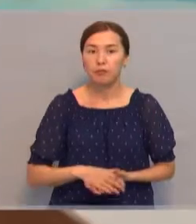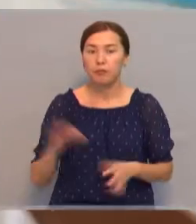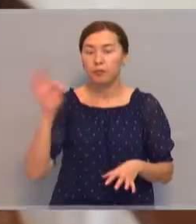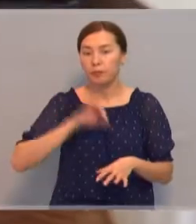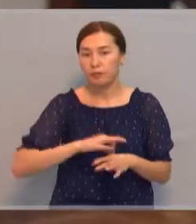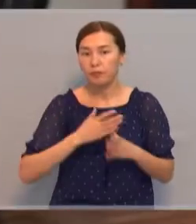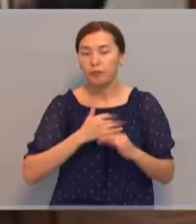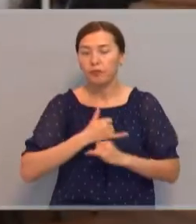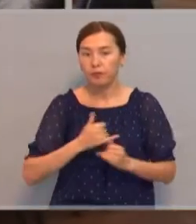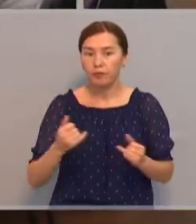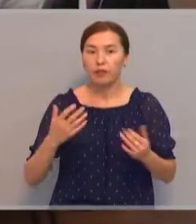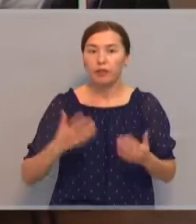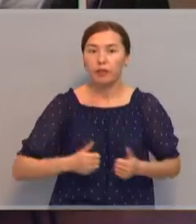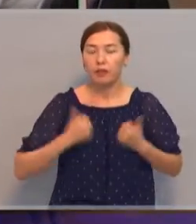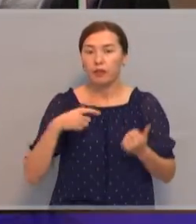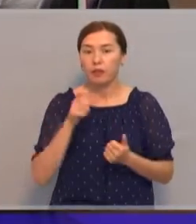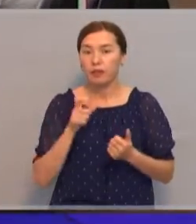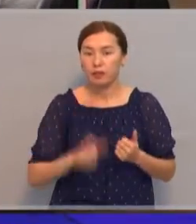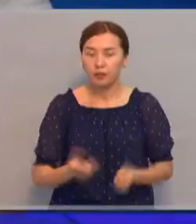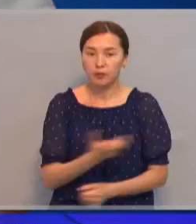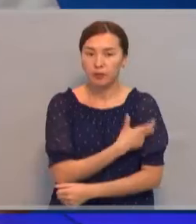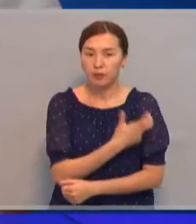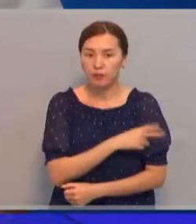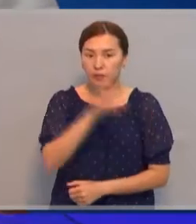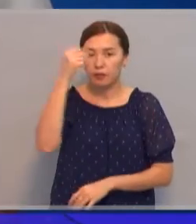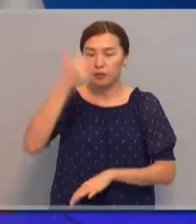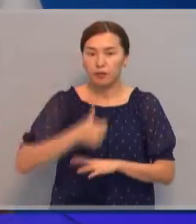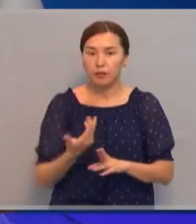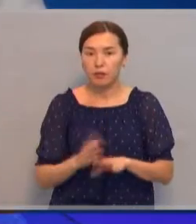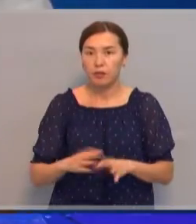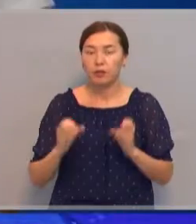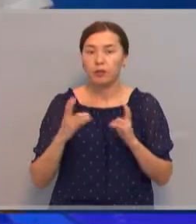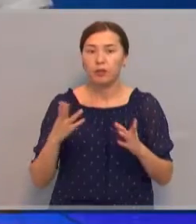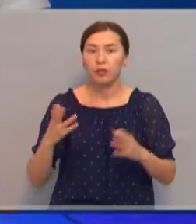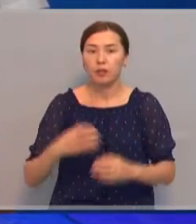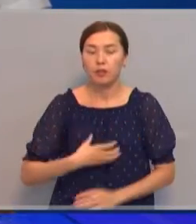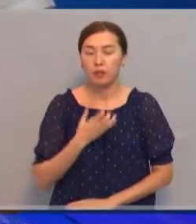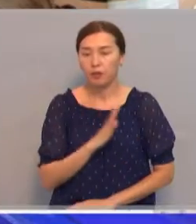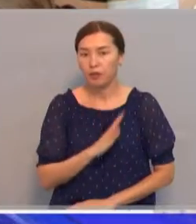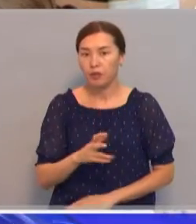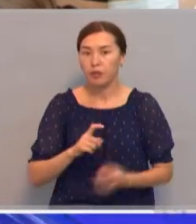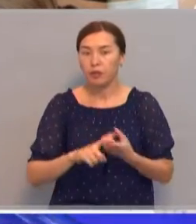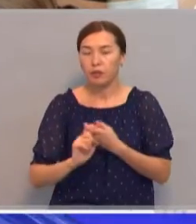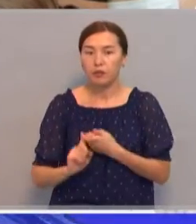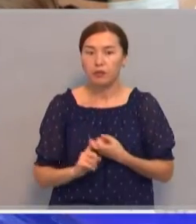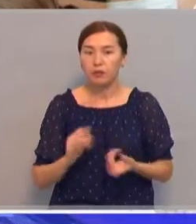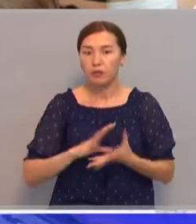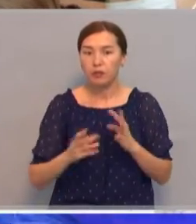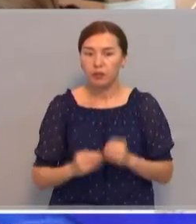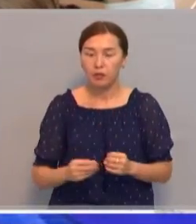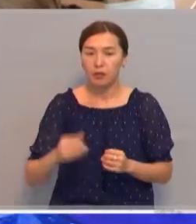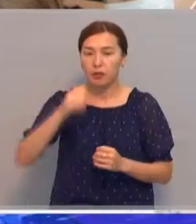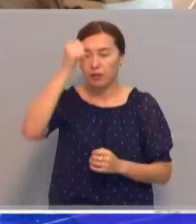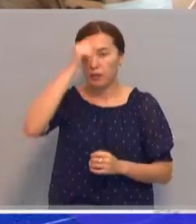Ауруға араша тұрып, шыбынжан шүберекке түйген аққалаттылар елбасына қауіп төнгенде қаймықпады. Тіпті вируспен күресу жолында